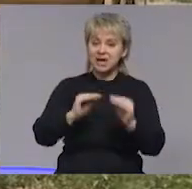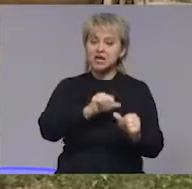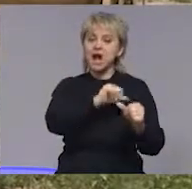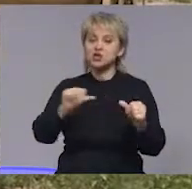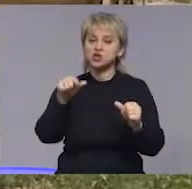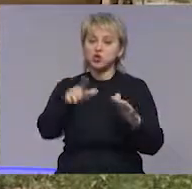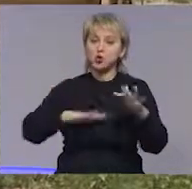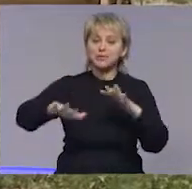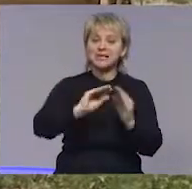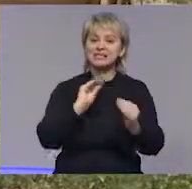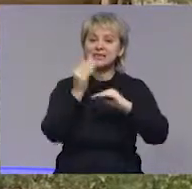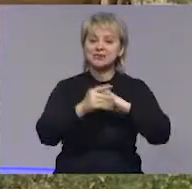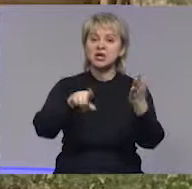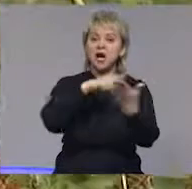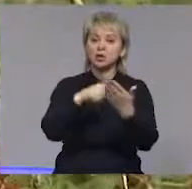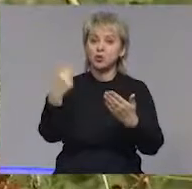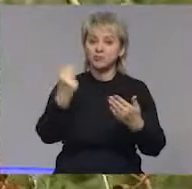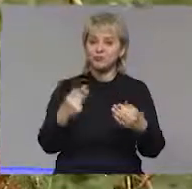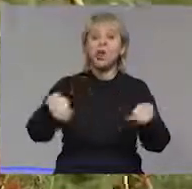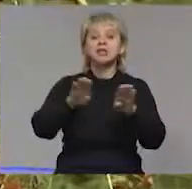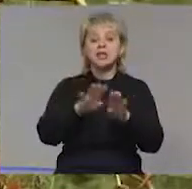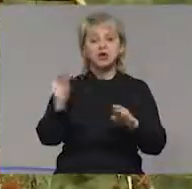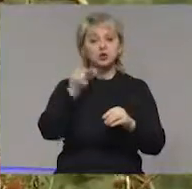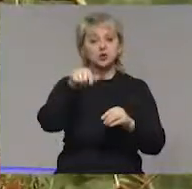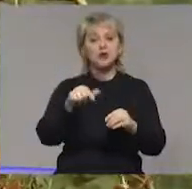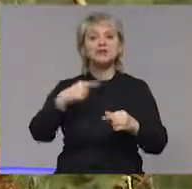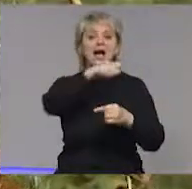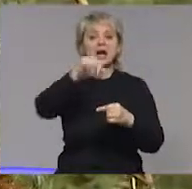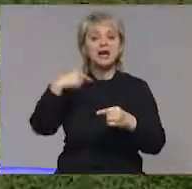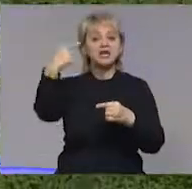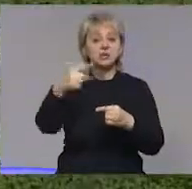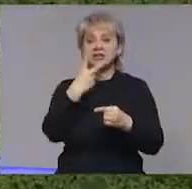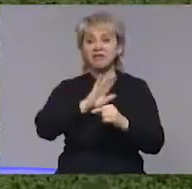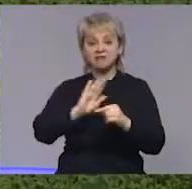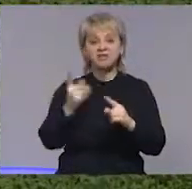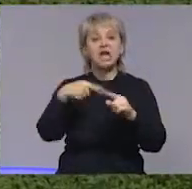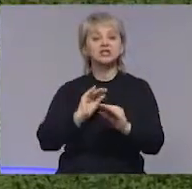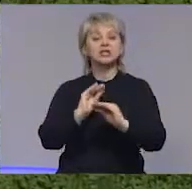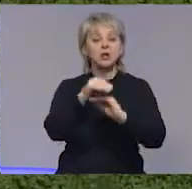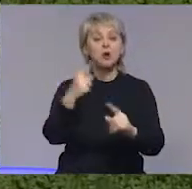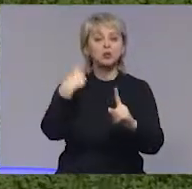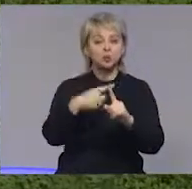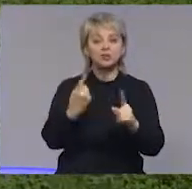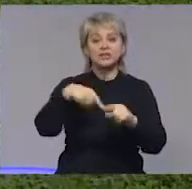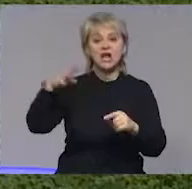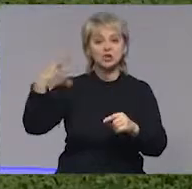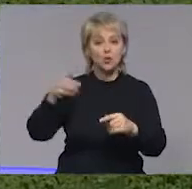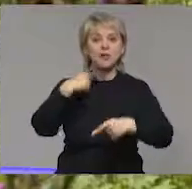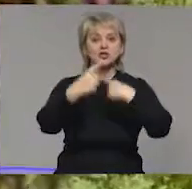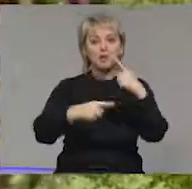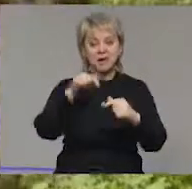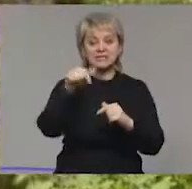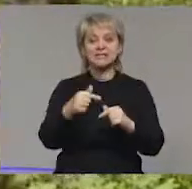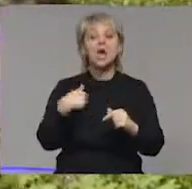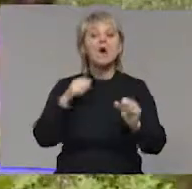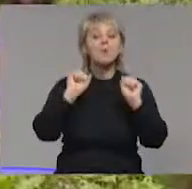Особенности ландшафта скрывают городской пейзаж, так что Ростова на горизонте не видно. И это дополнительный плюс для съемочного процесса.